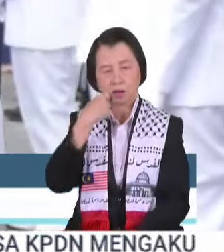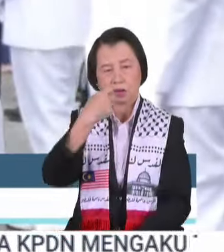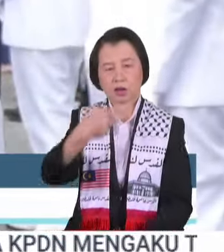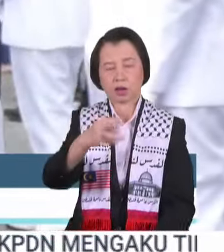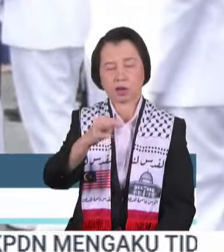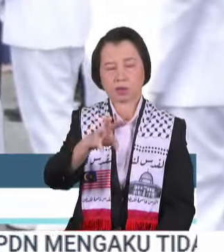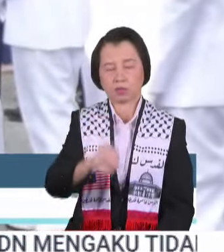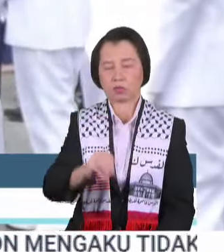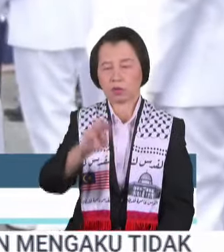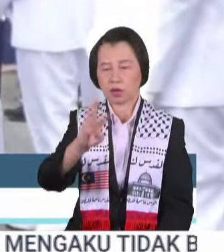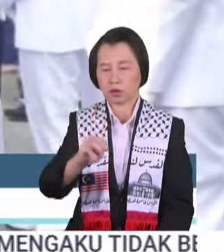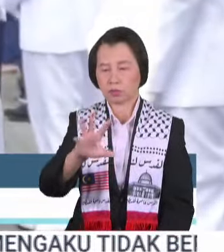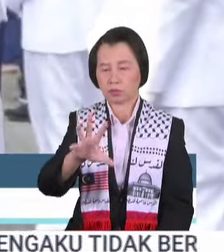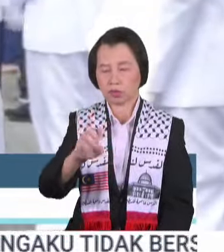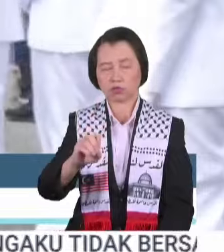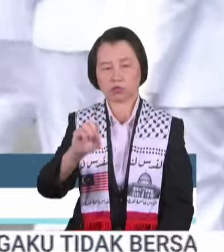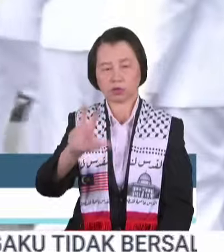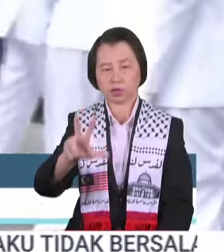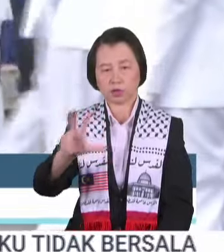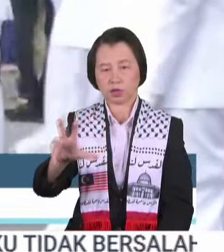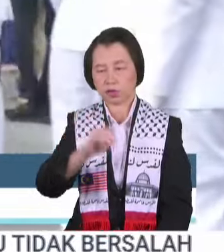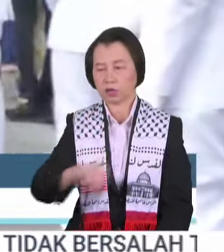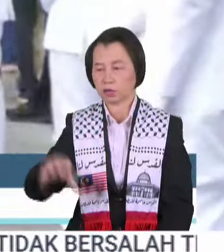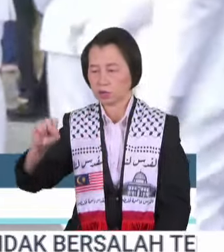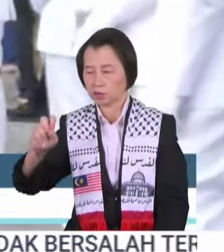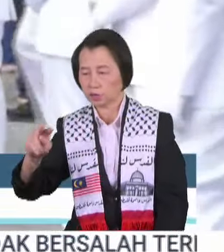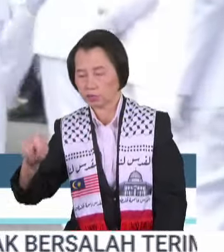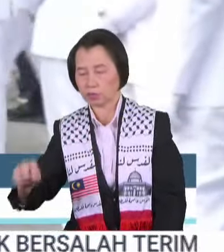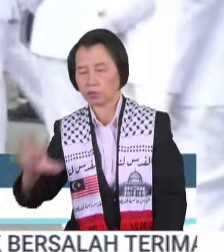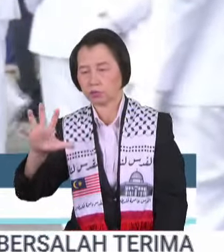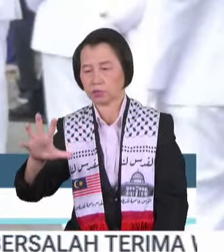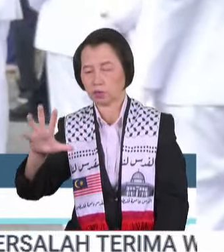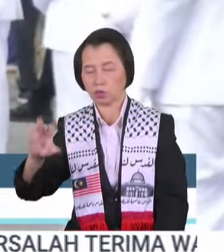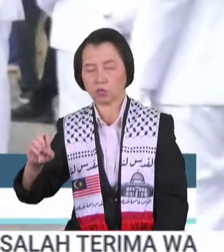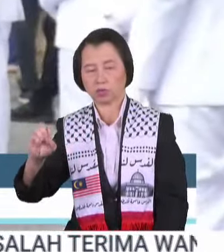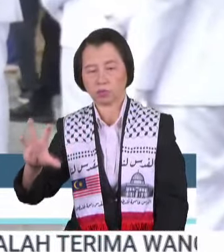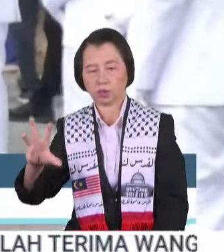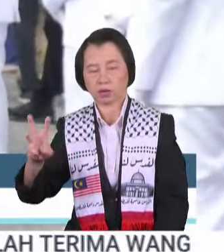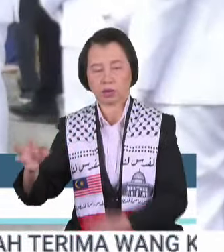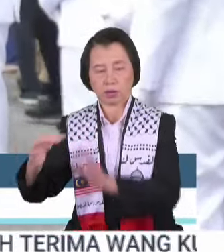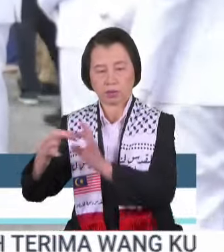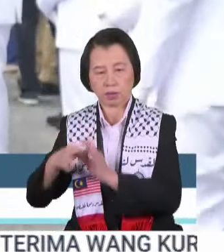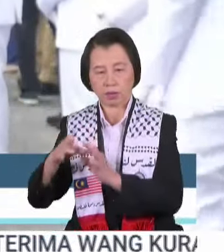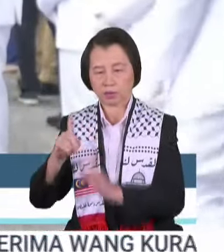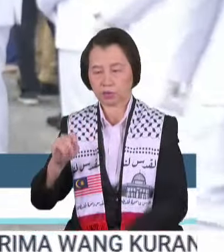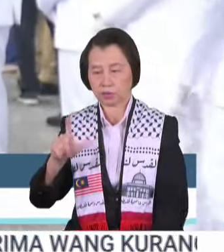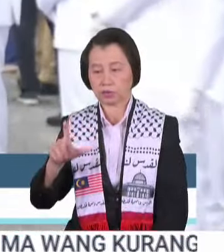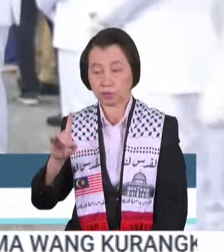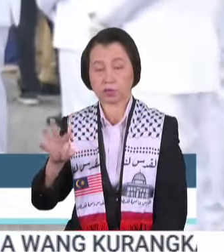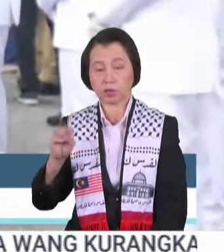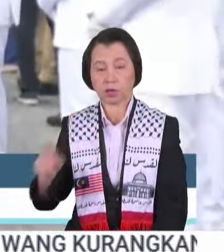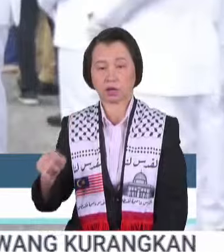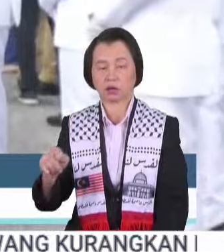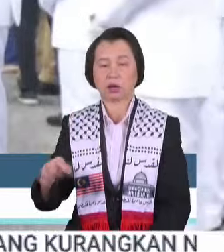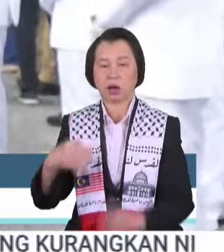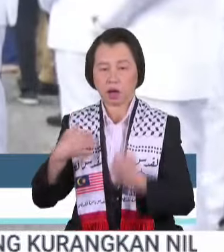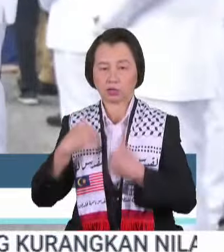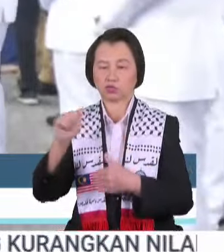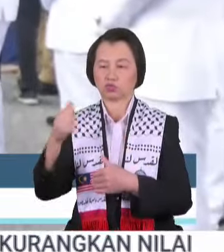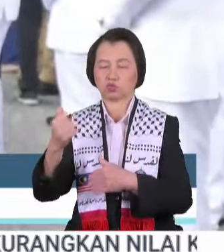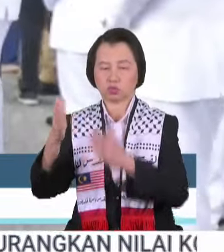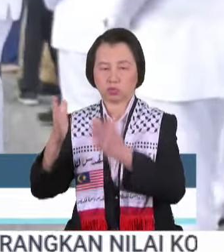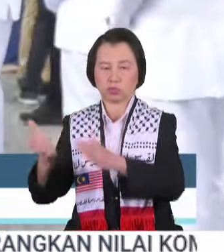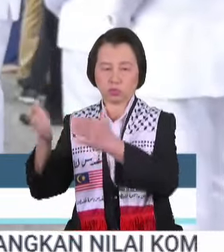HOM M5033 dan Fennec M5026 milik TLDM itu mengorbankan